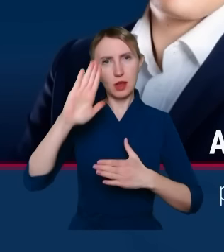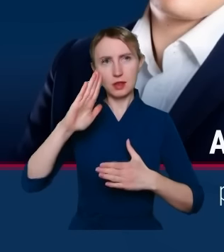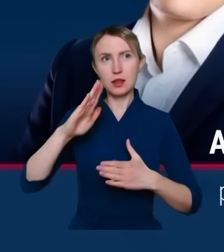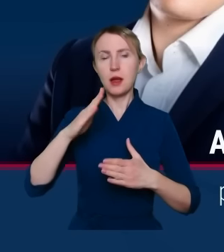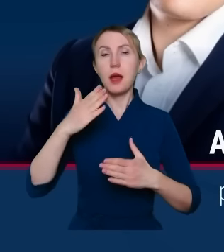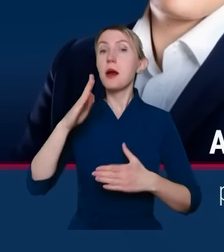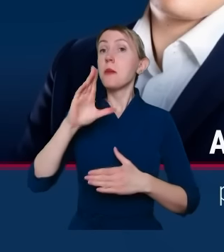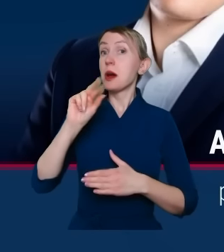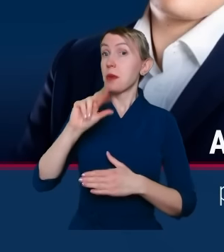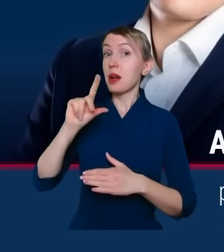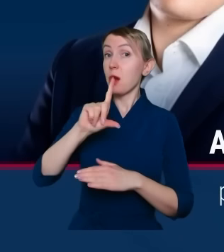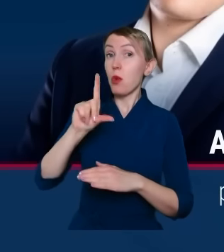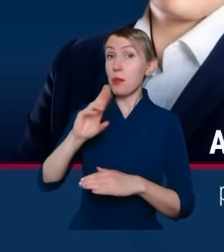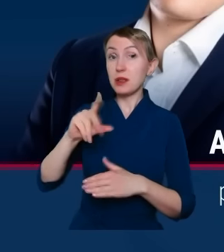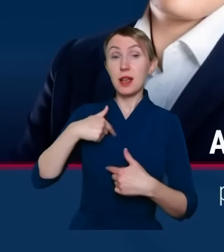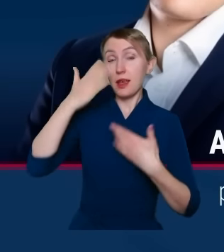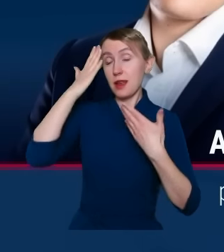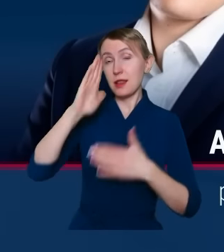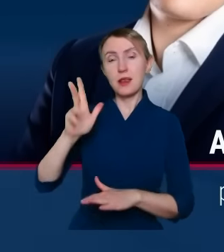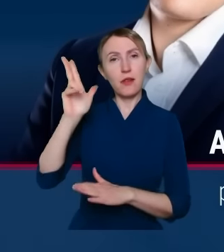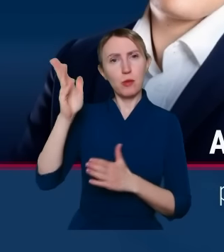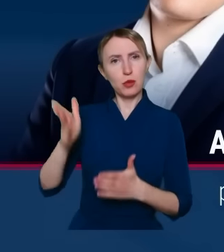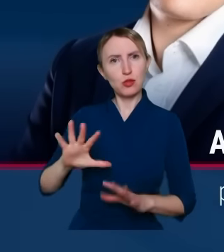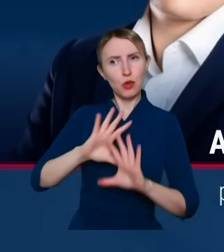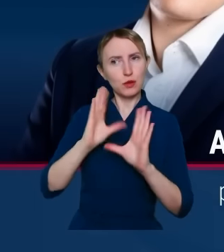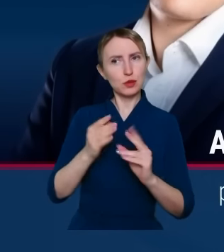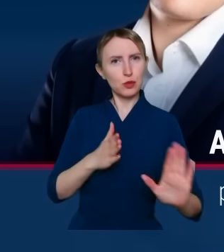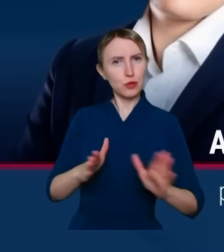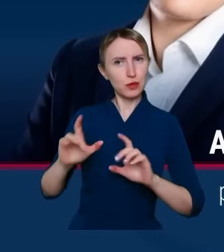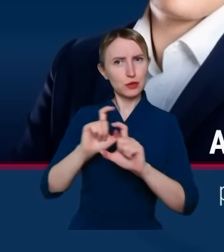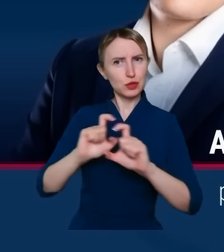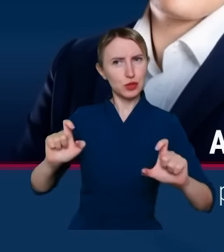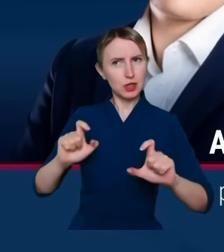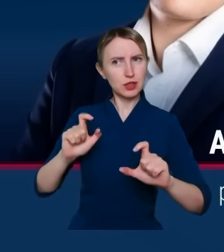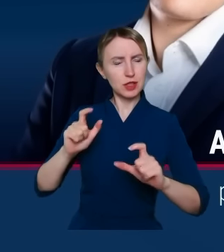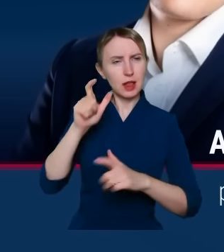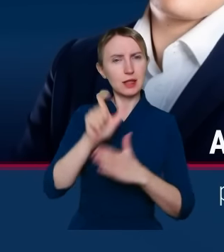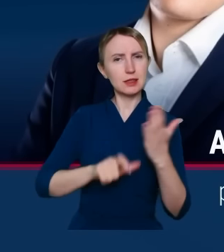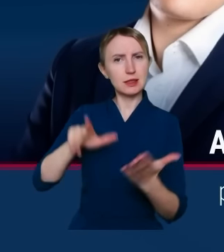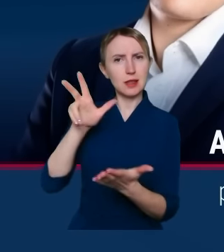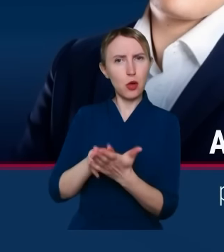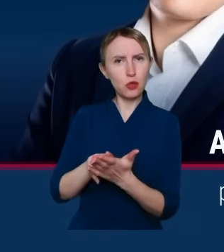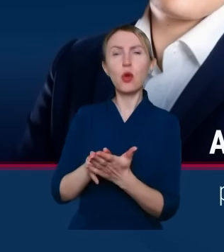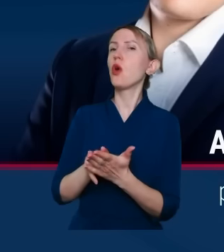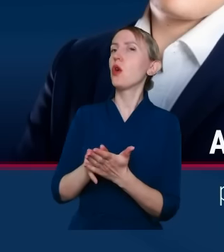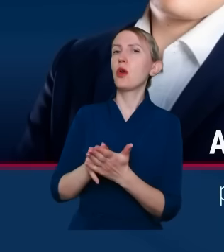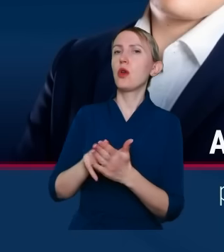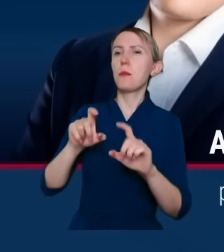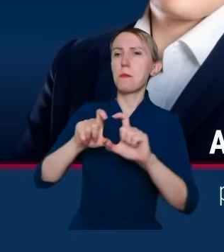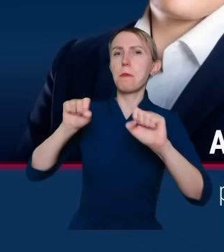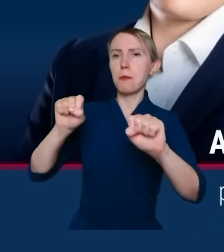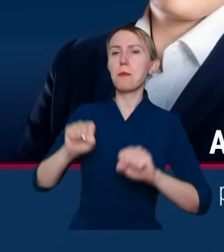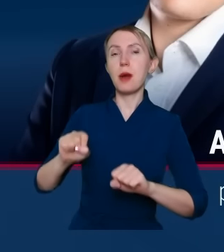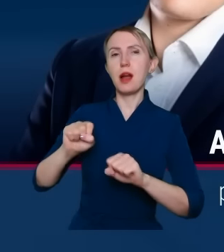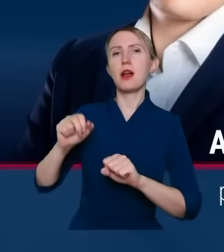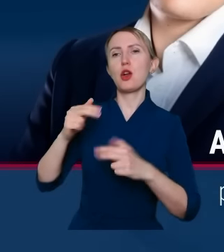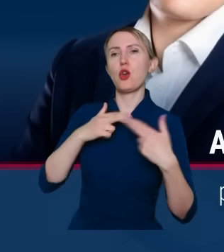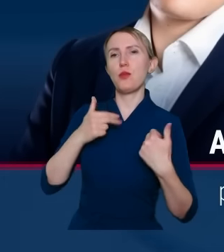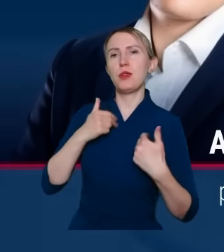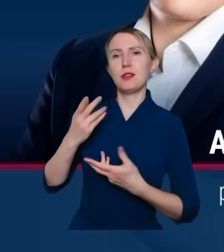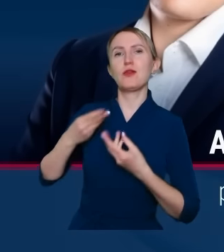to jest więc jakby to wszystko jest poukładane w czasie są zatwierdzone listy jest Kon Komitetu wpłaca się na komitet